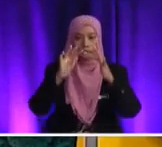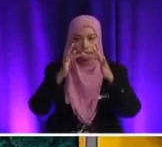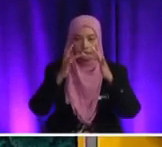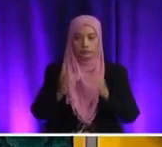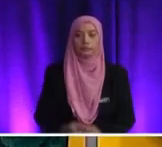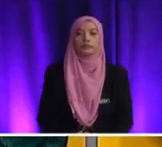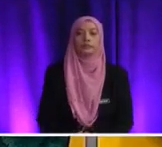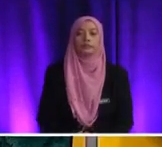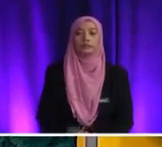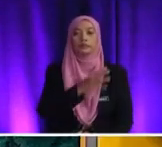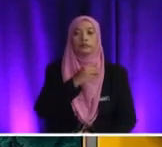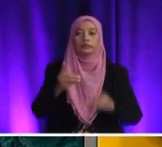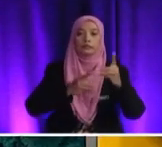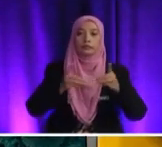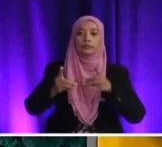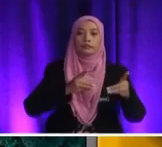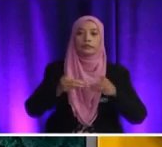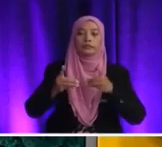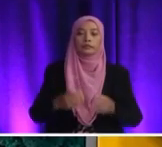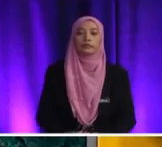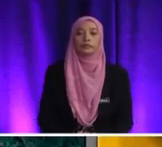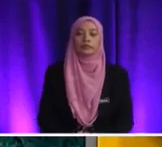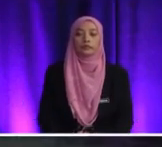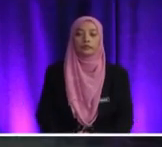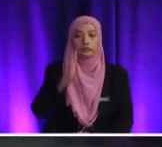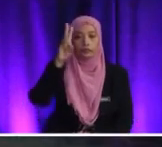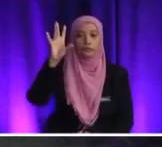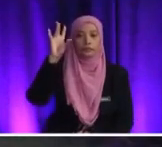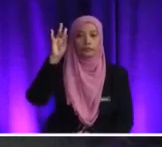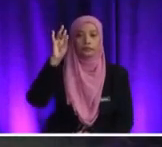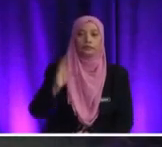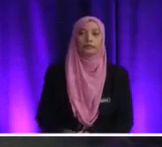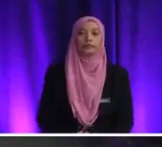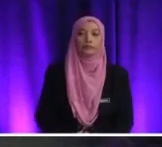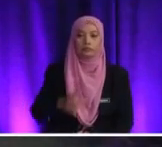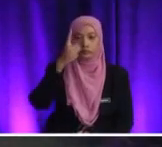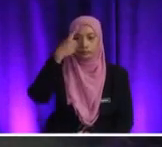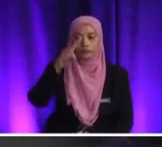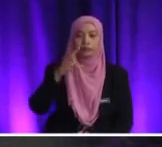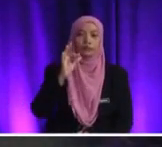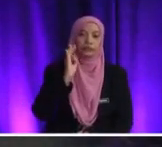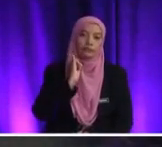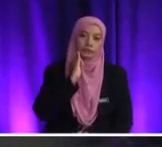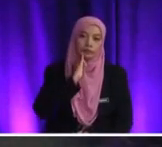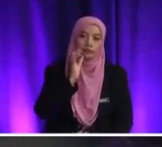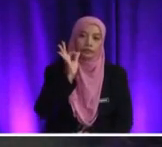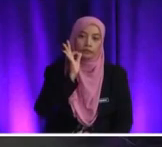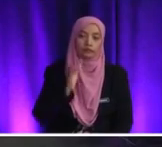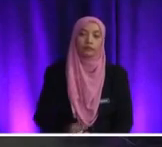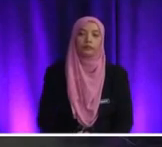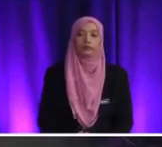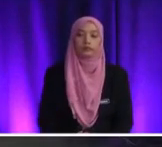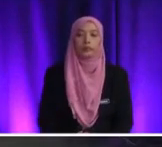lagi berdisiplin adc2 bintang untuk cego Ifa yeah yeah ada lagi